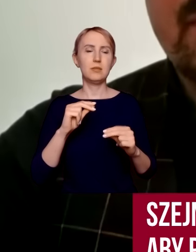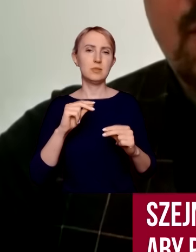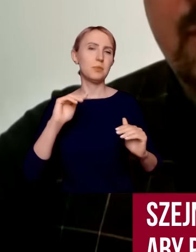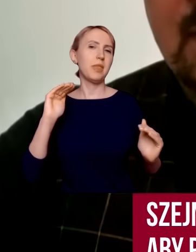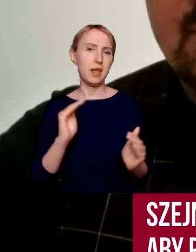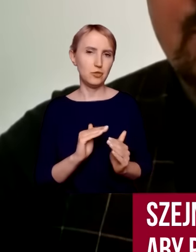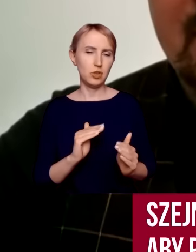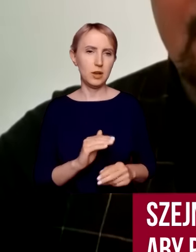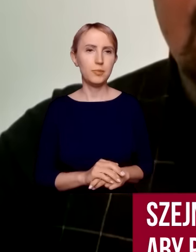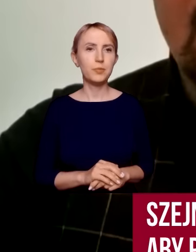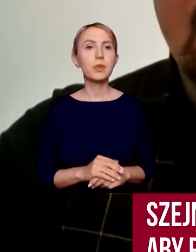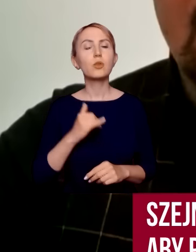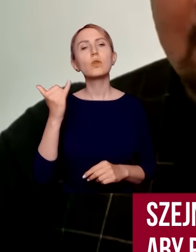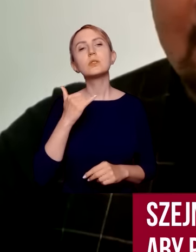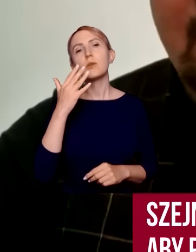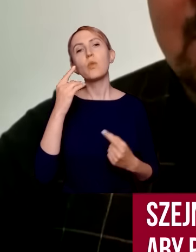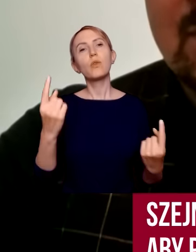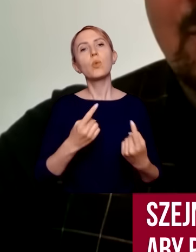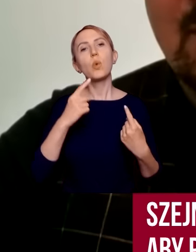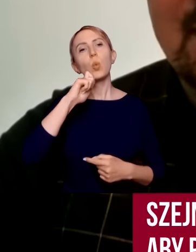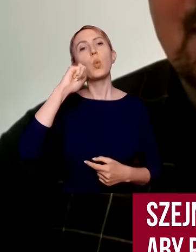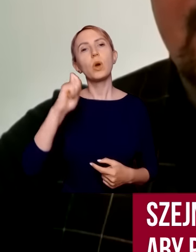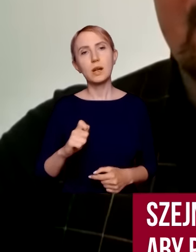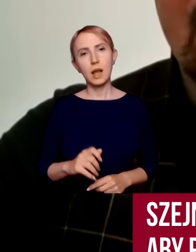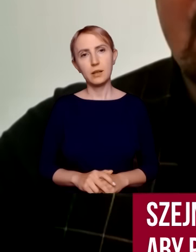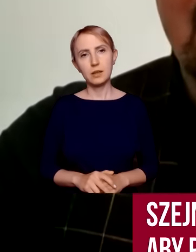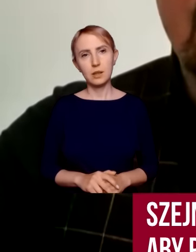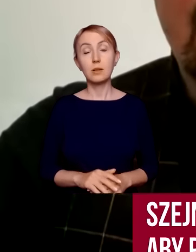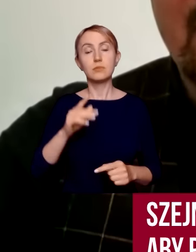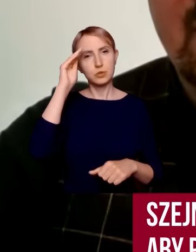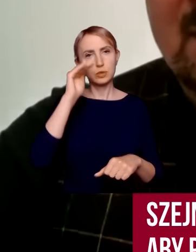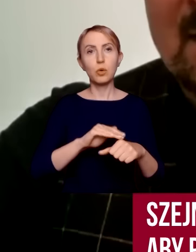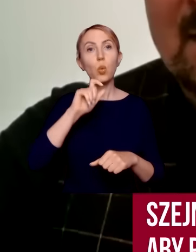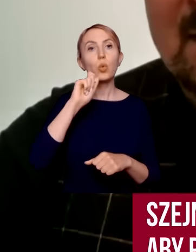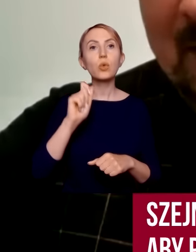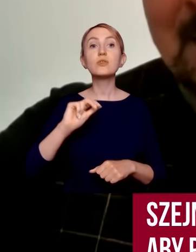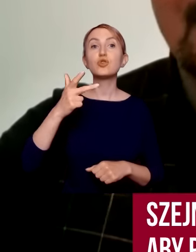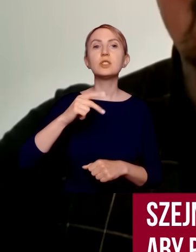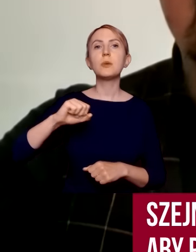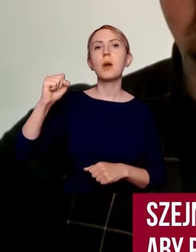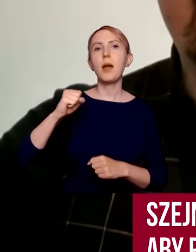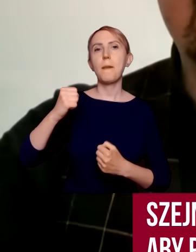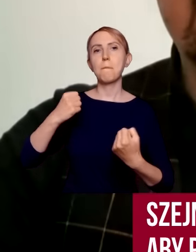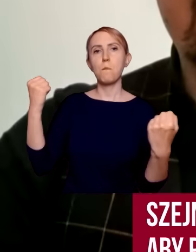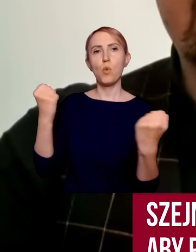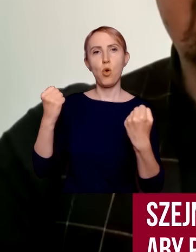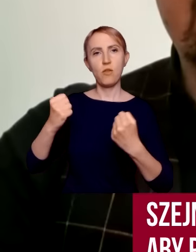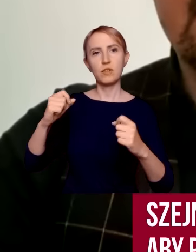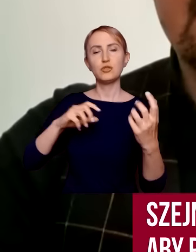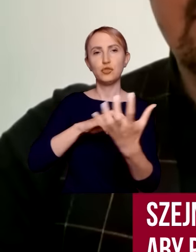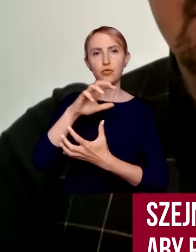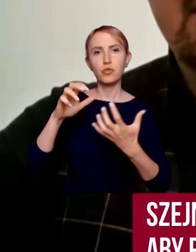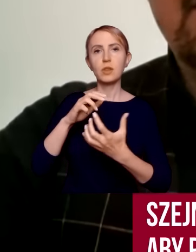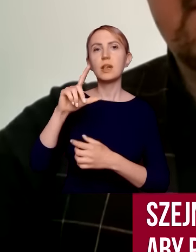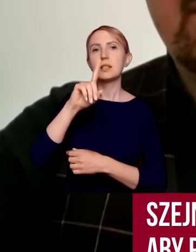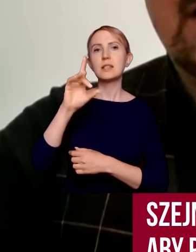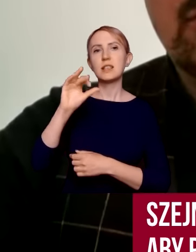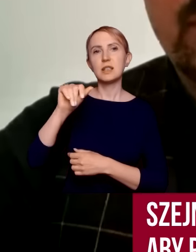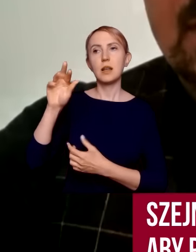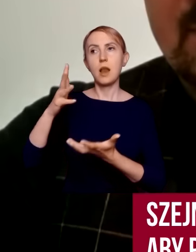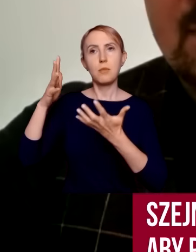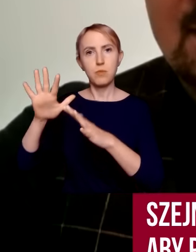tutaj zawsze przywołuję przypadek Ukrainy. Przypomnijmy, że Ukraina była trzecim atomowym mocarstwem świata po upadku Związku Sowieckiego